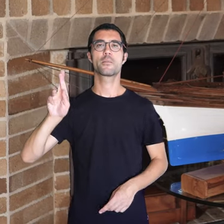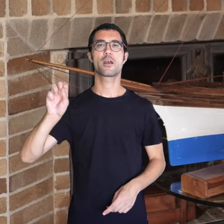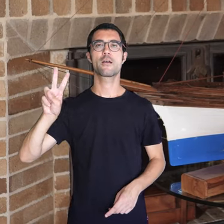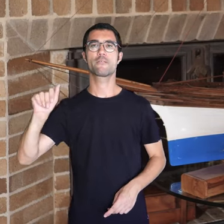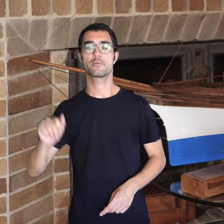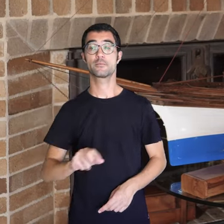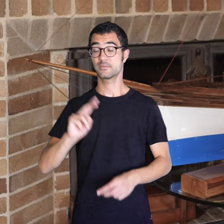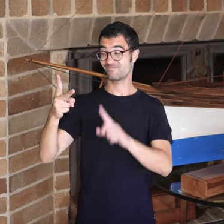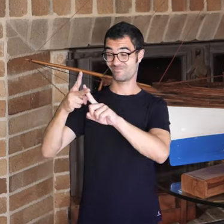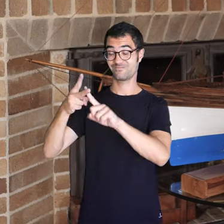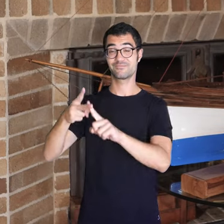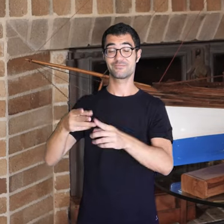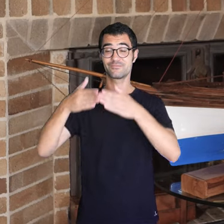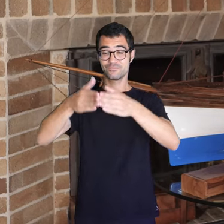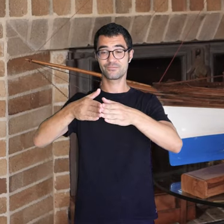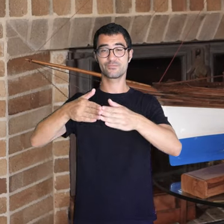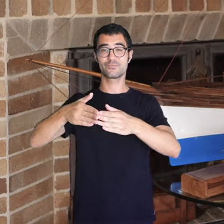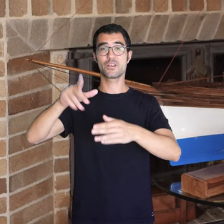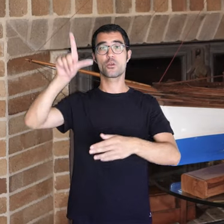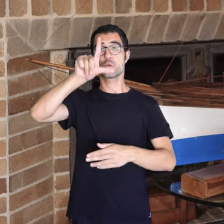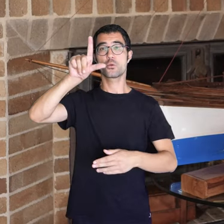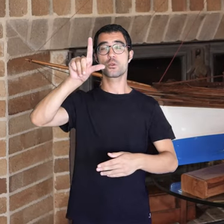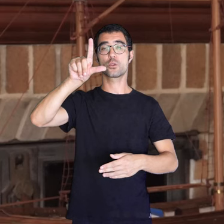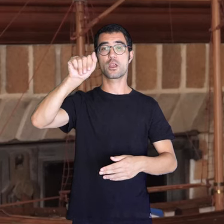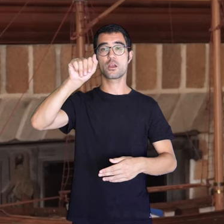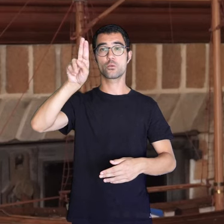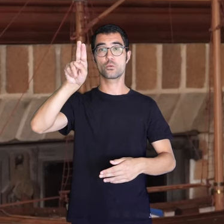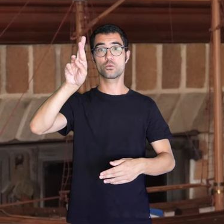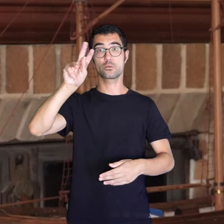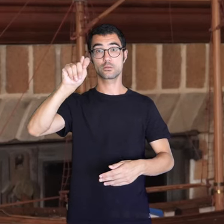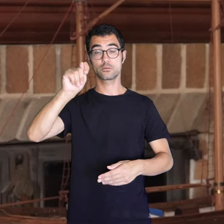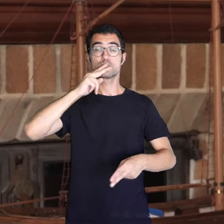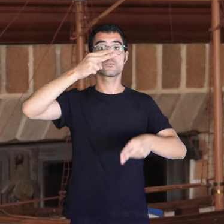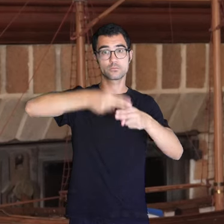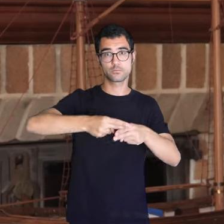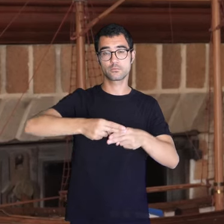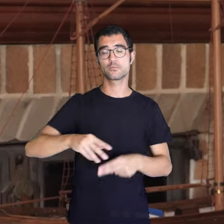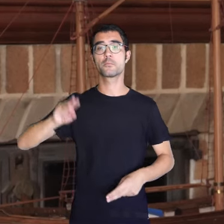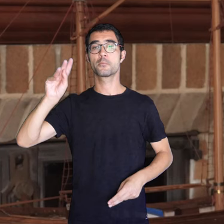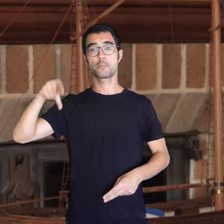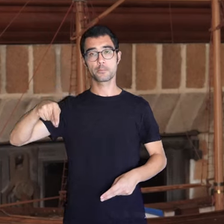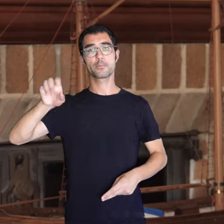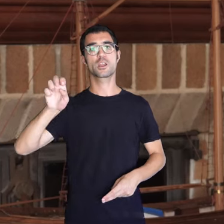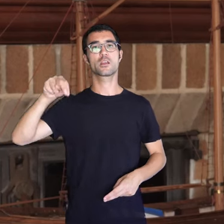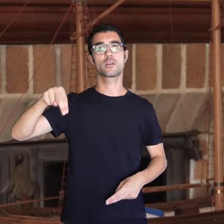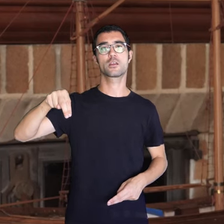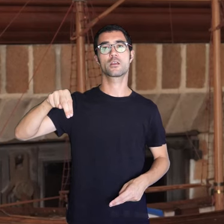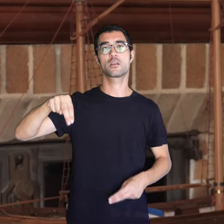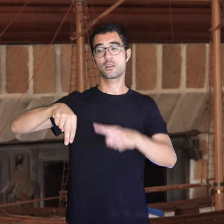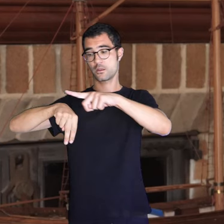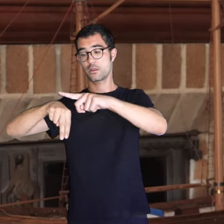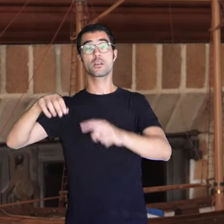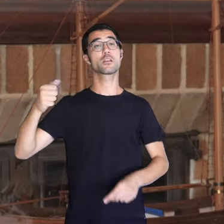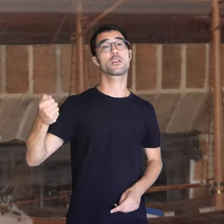Colom que li varen posar Penya Blanca. La realitat de qui fèiem feina com a mestre